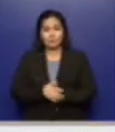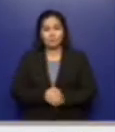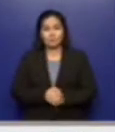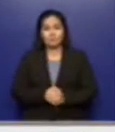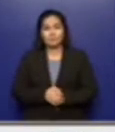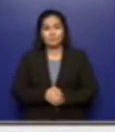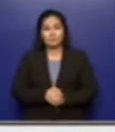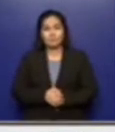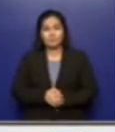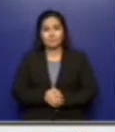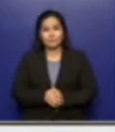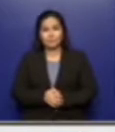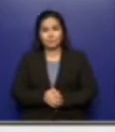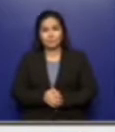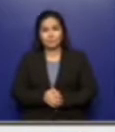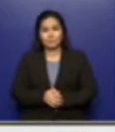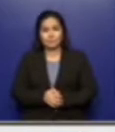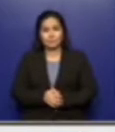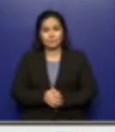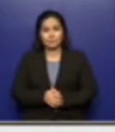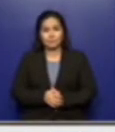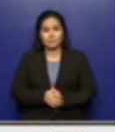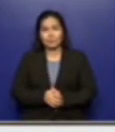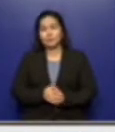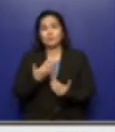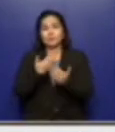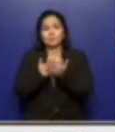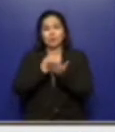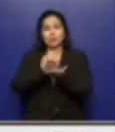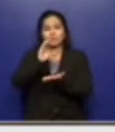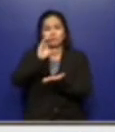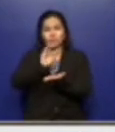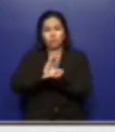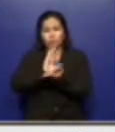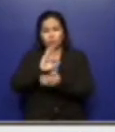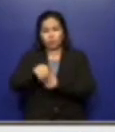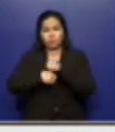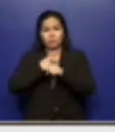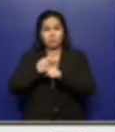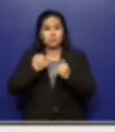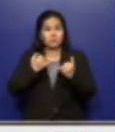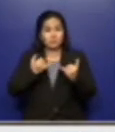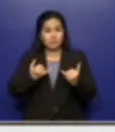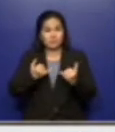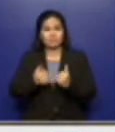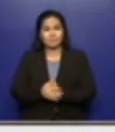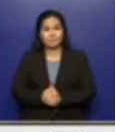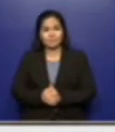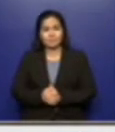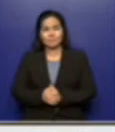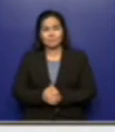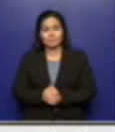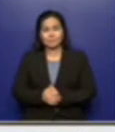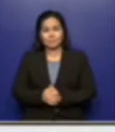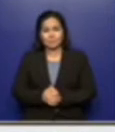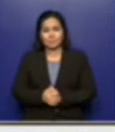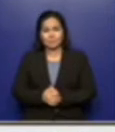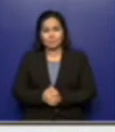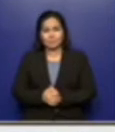ด้วยความจำเป็นของงบประมาณปีนี้ที่มีจำนวนสู